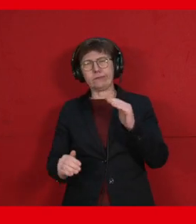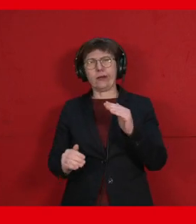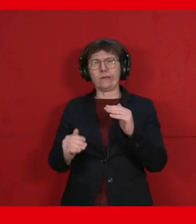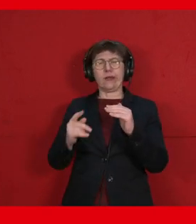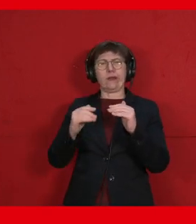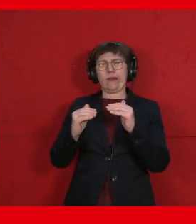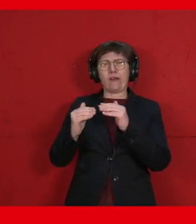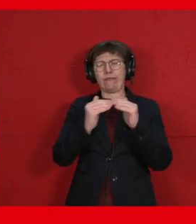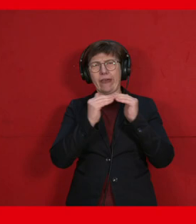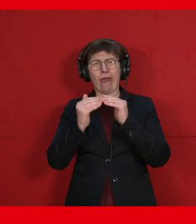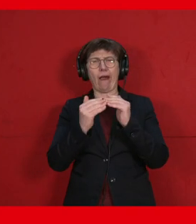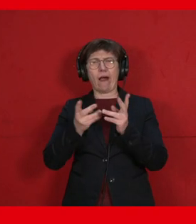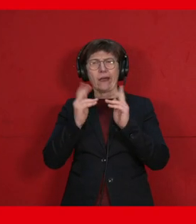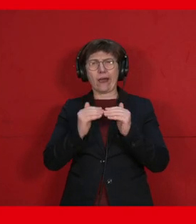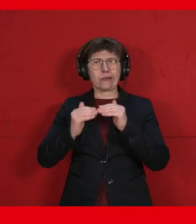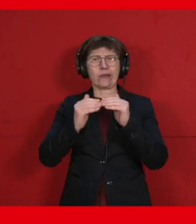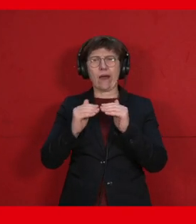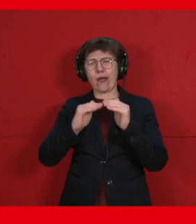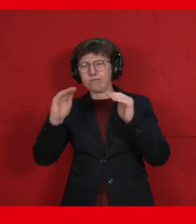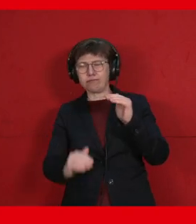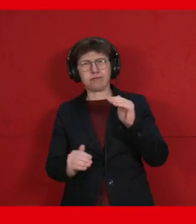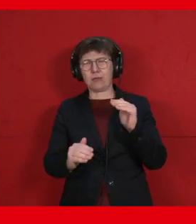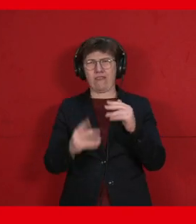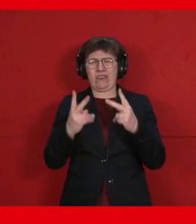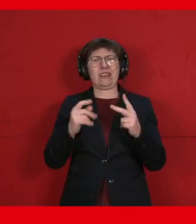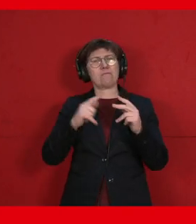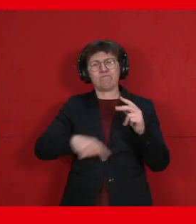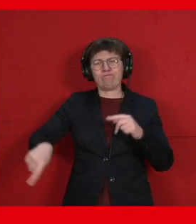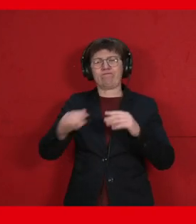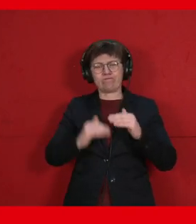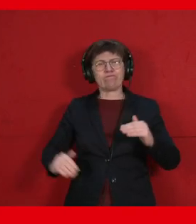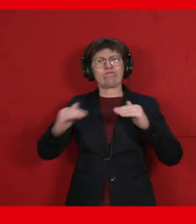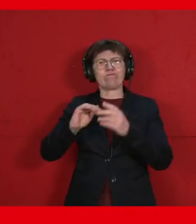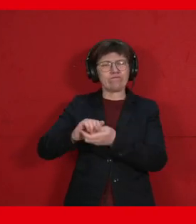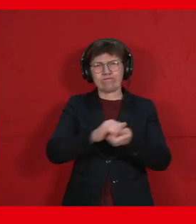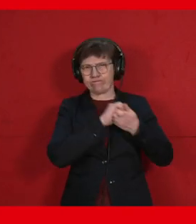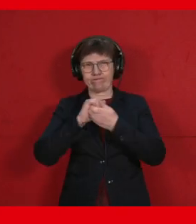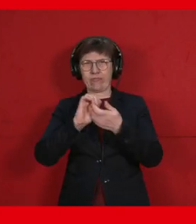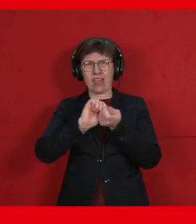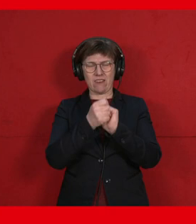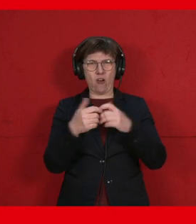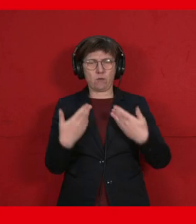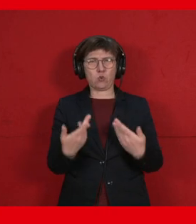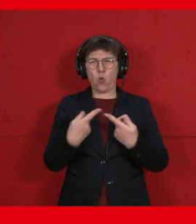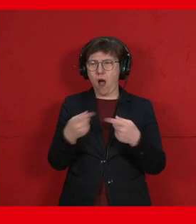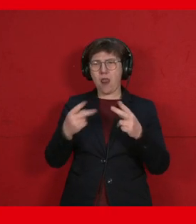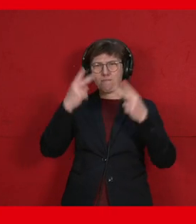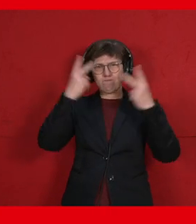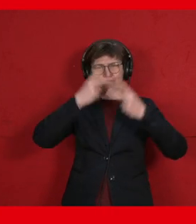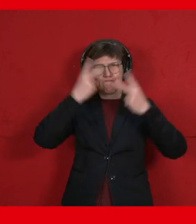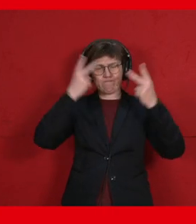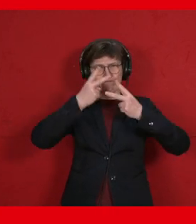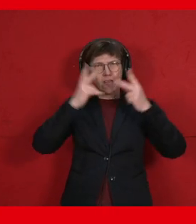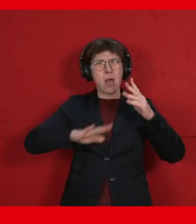Fairness, Gerechtigkeit, Verteilungsgerechtigkeit geht. Das ist, glaube ich, ganz wichtig, dass man diese Reformen einfach so ausgestaltet, dass die auch